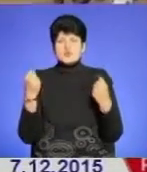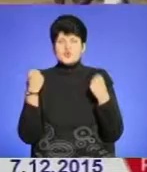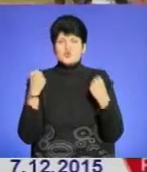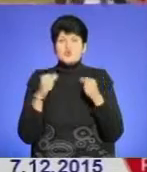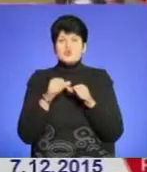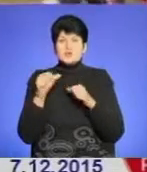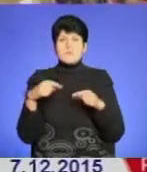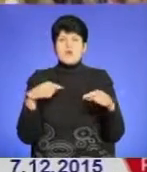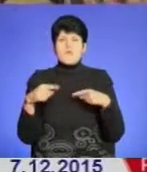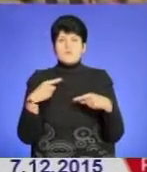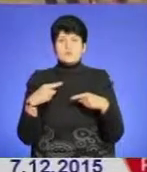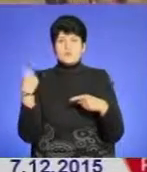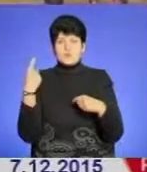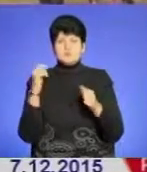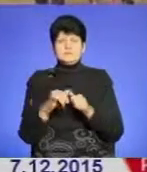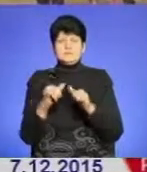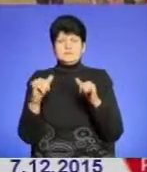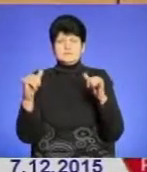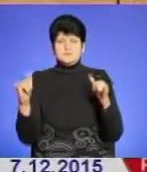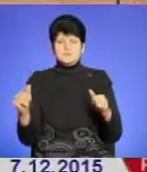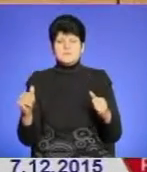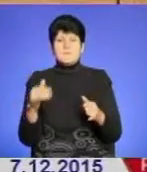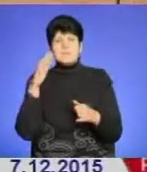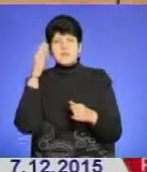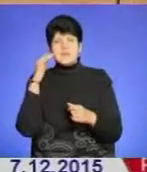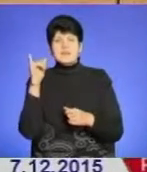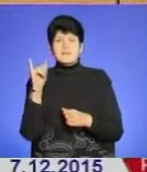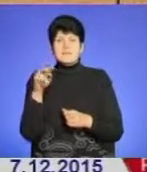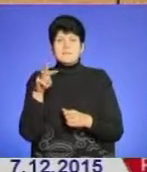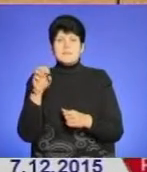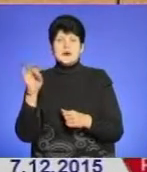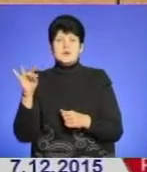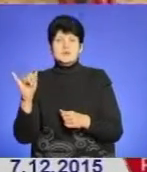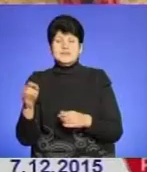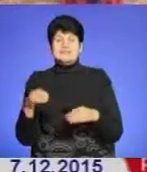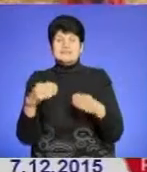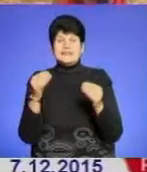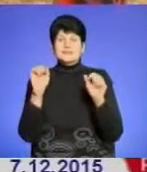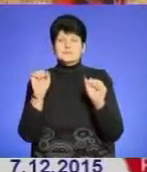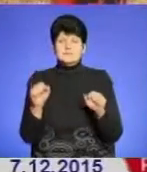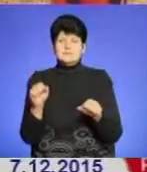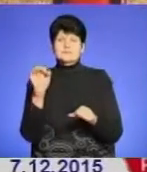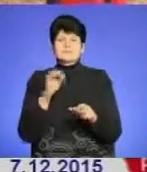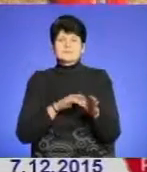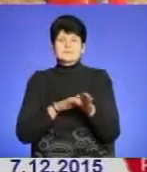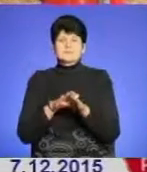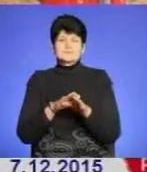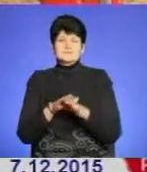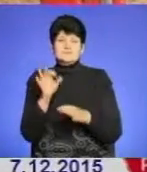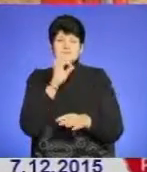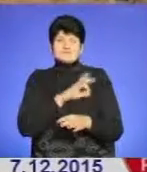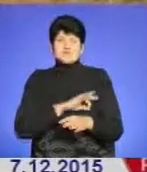зокрема футбол, у краї розвиватиметься. Адже мрія Івана Марощука – дати змогу реалізуватися молодим